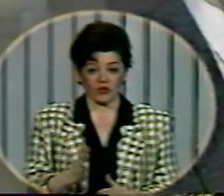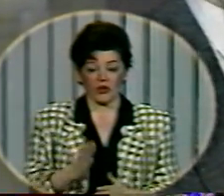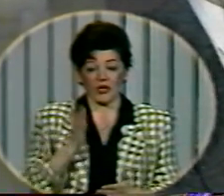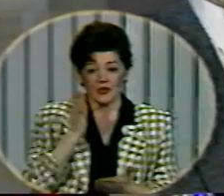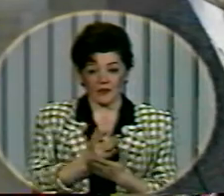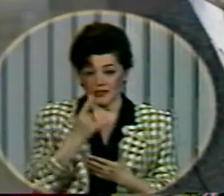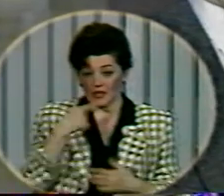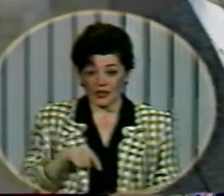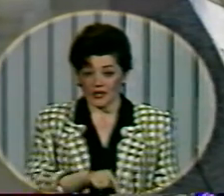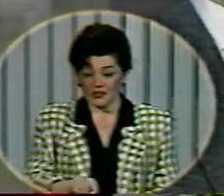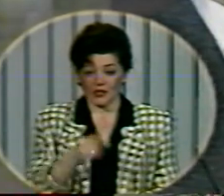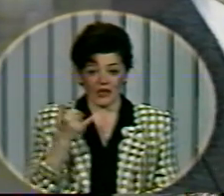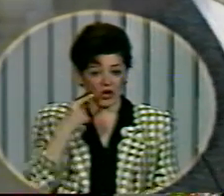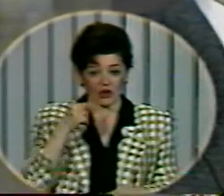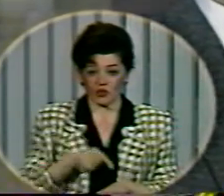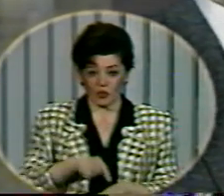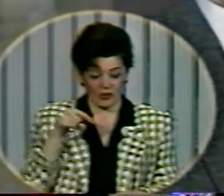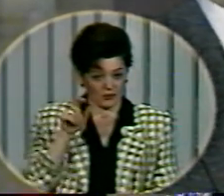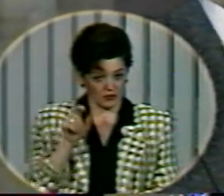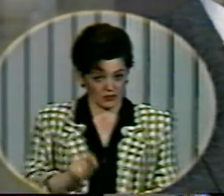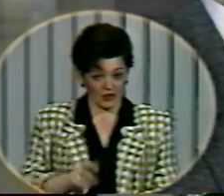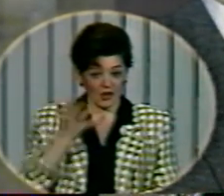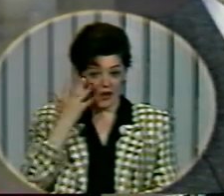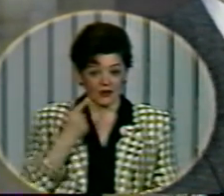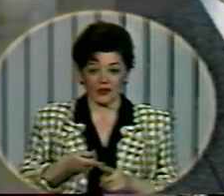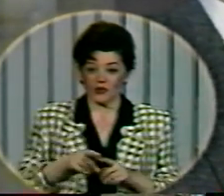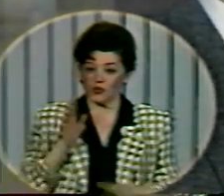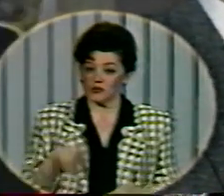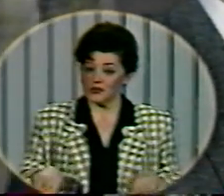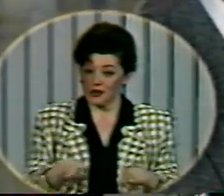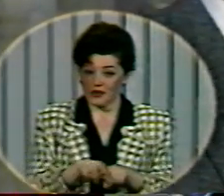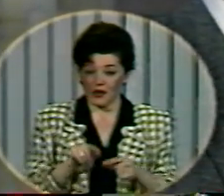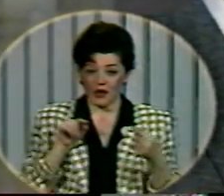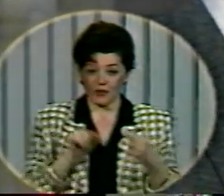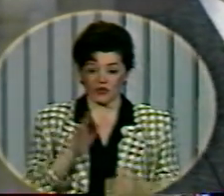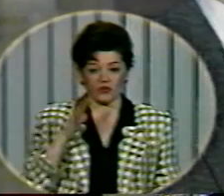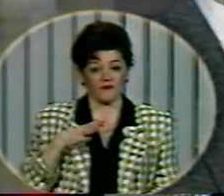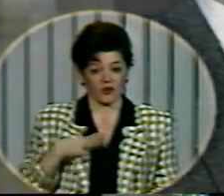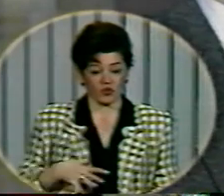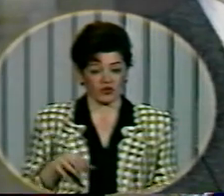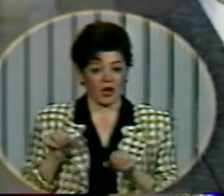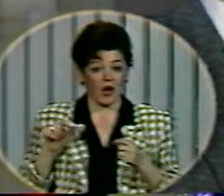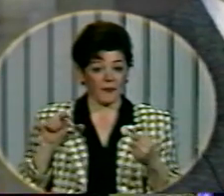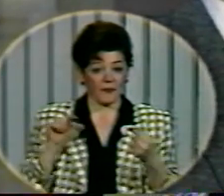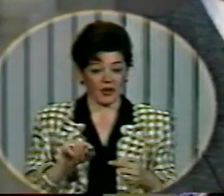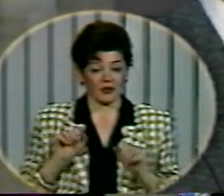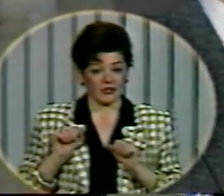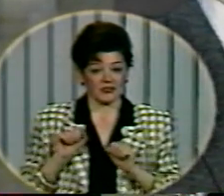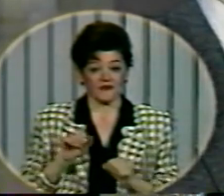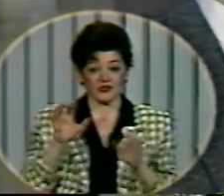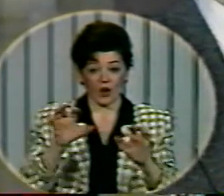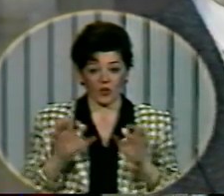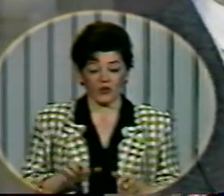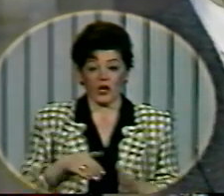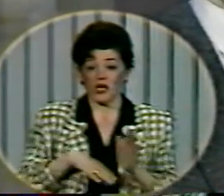лазейки для несумленных людей, коли гэта будет так, то оппозиция будет вымушена бойкотировать закон, лепш уже